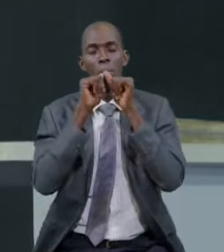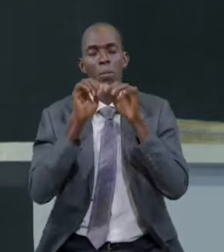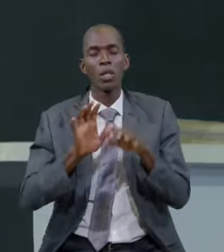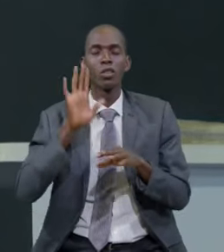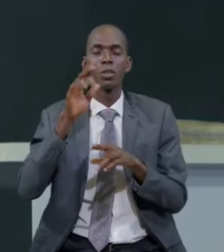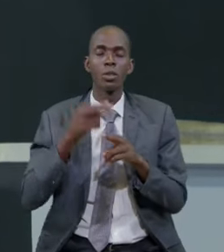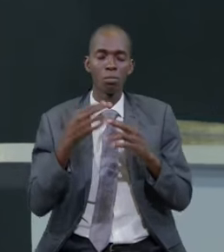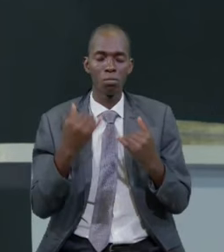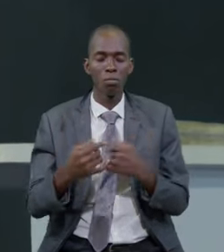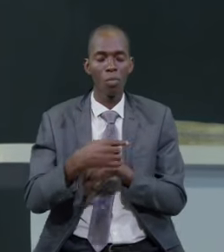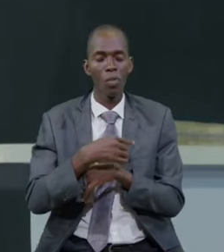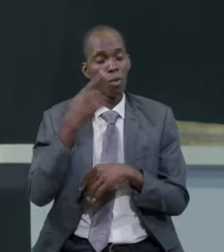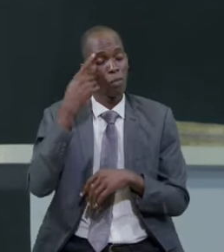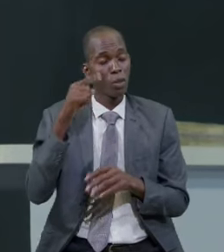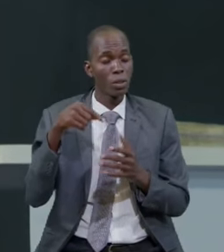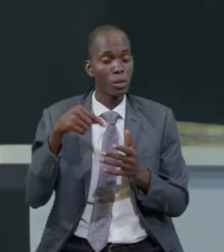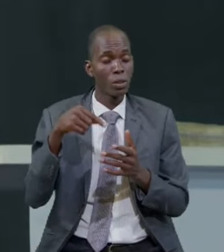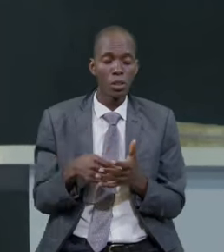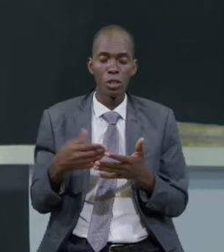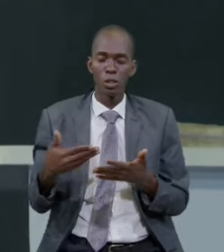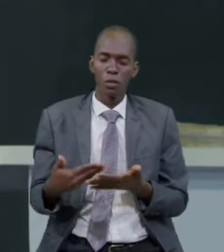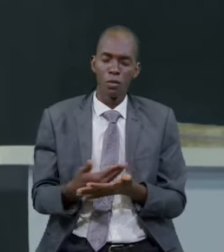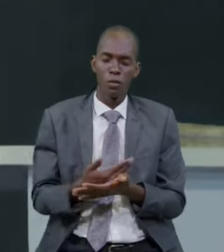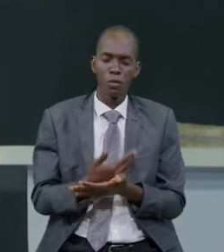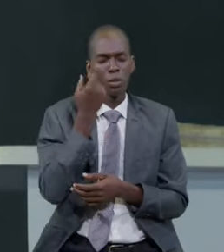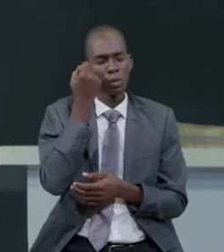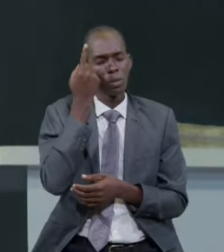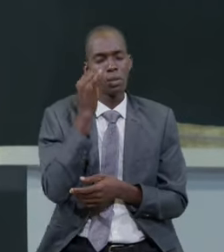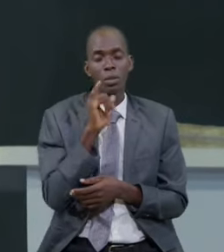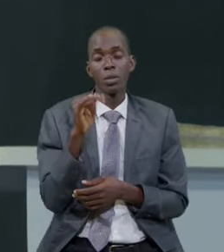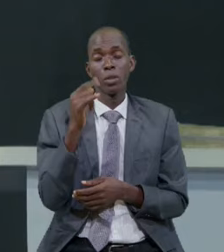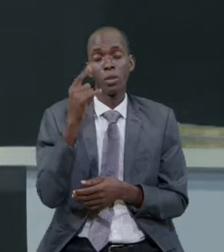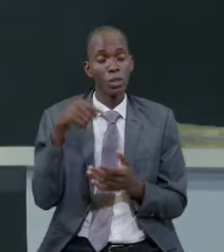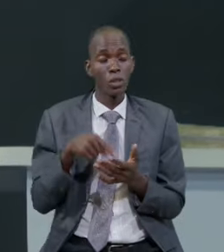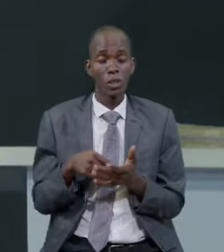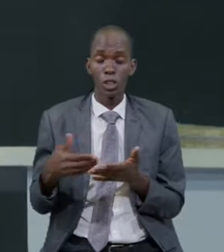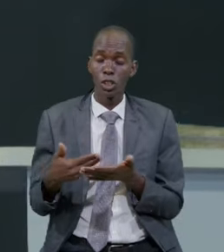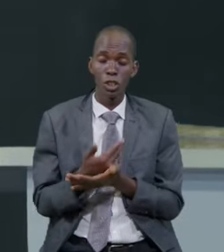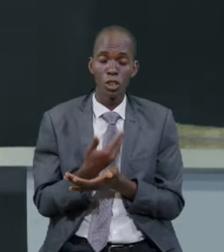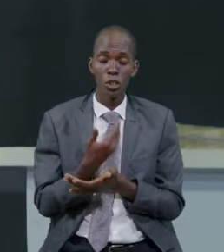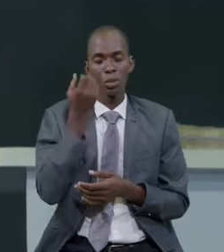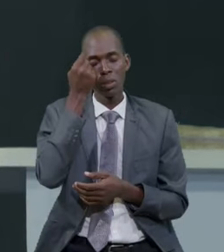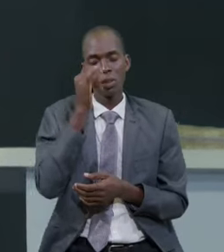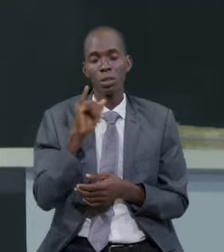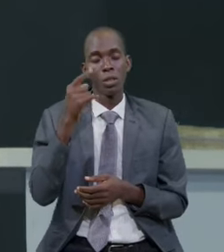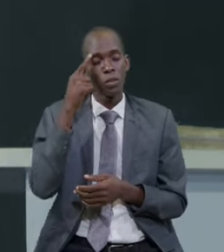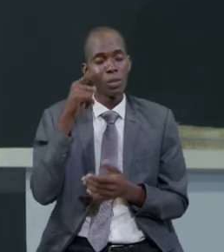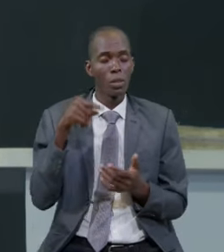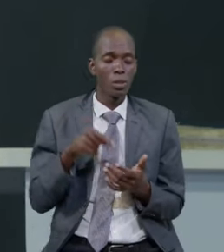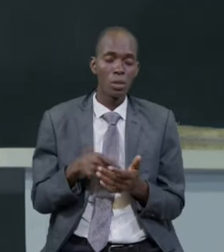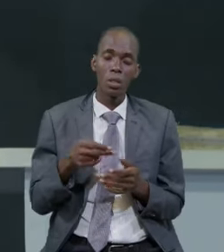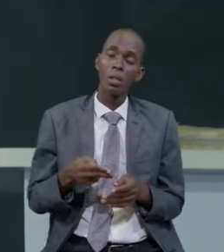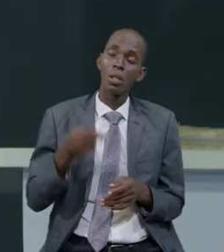aujourd'hui pour cette nouvelle compréhension, pour cette nouvelle compréhension, pour cette